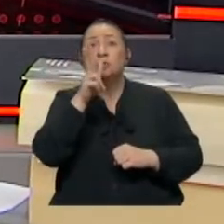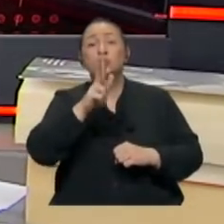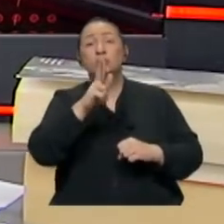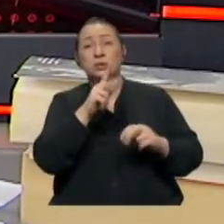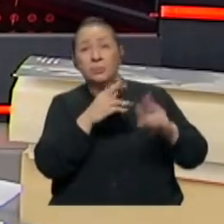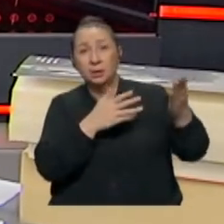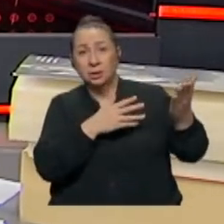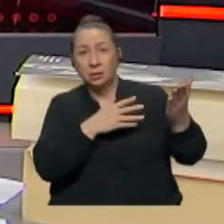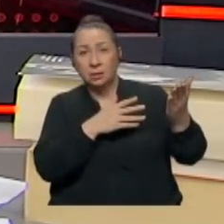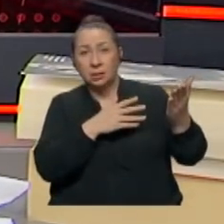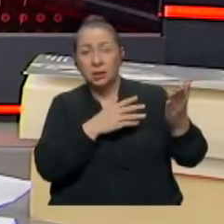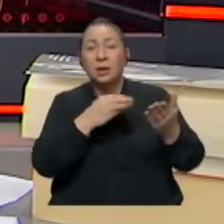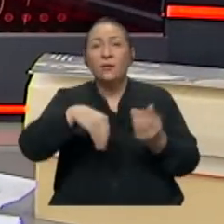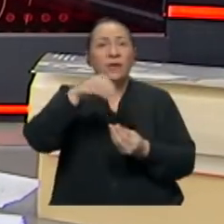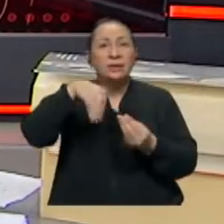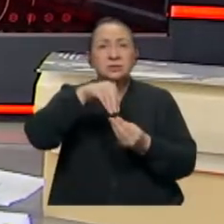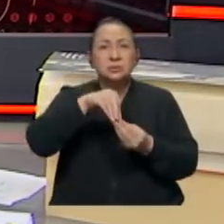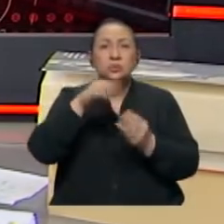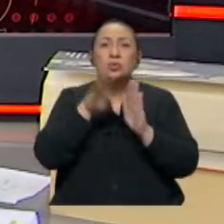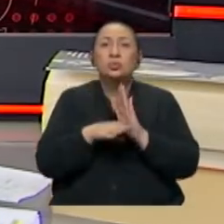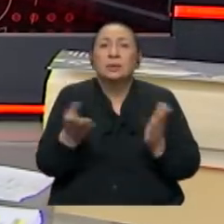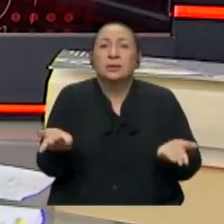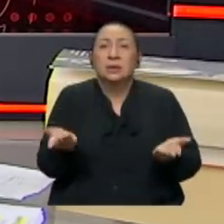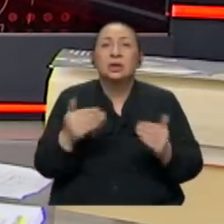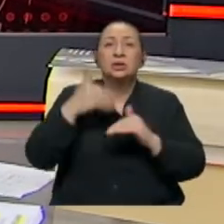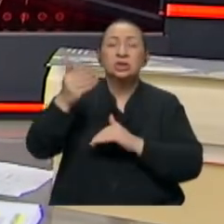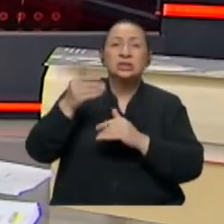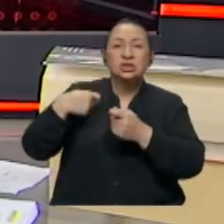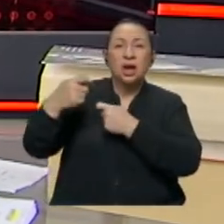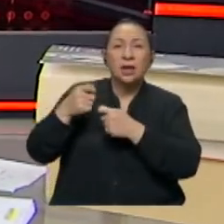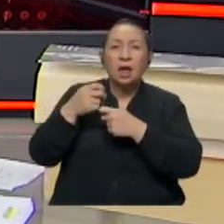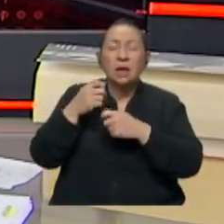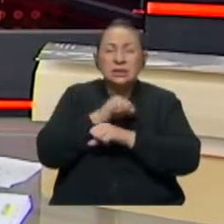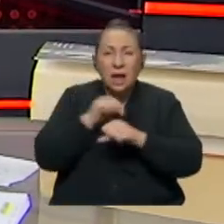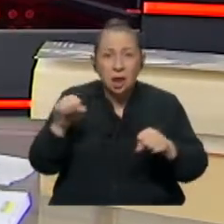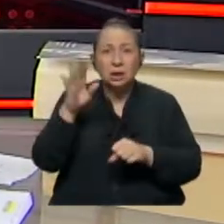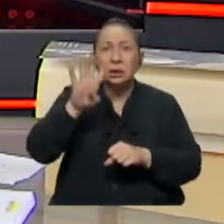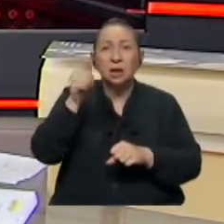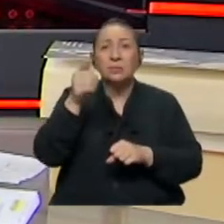civarında falandır Faizler düşmedi dış ticaret açığı 46 milyar dolar bakın